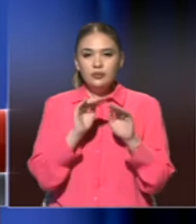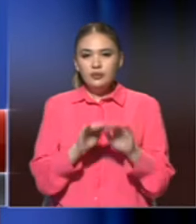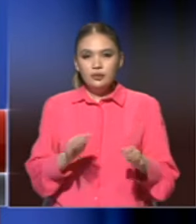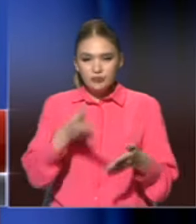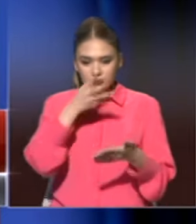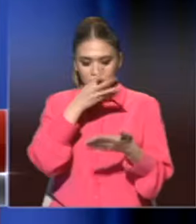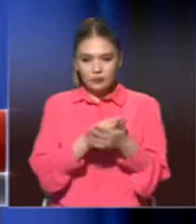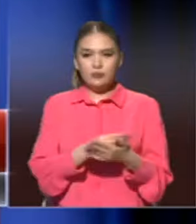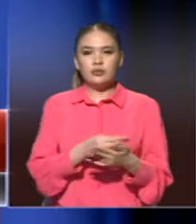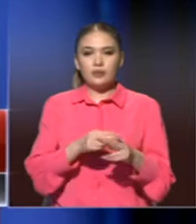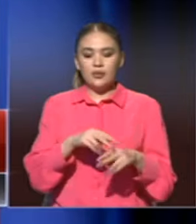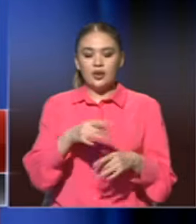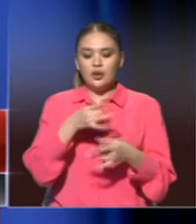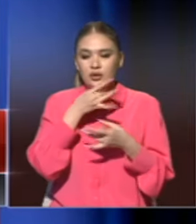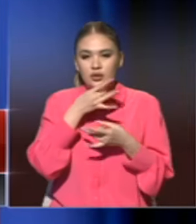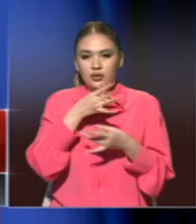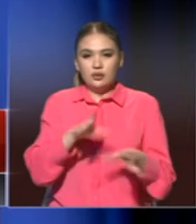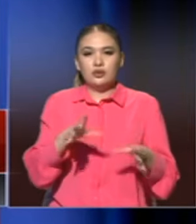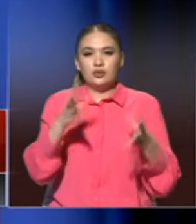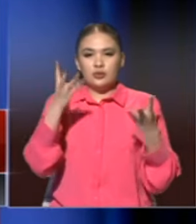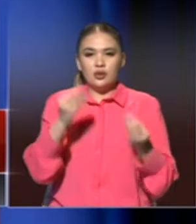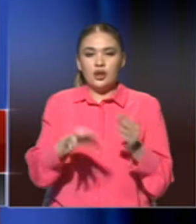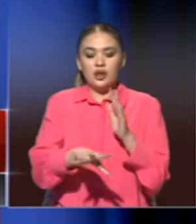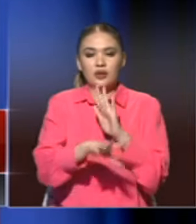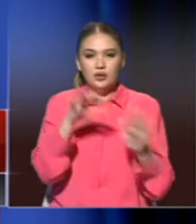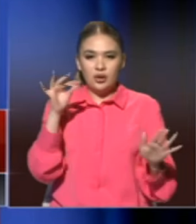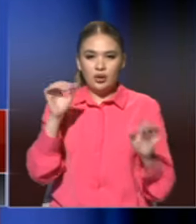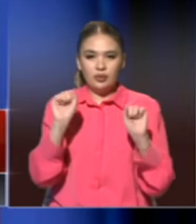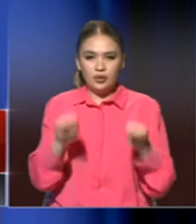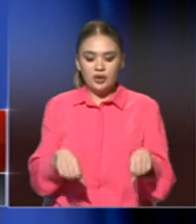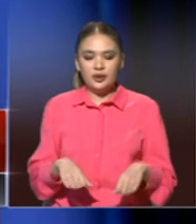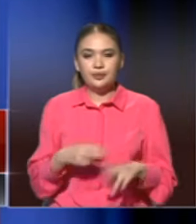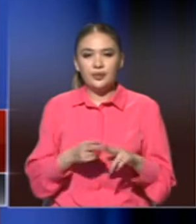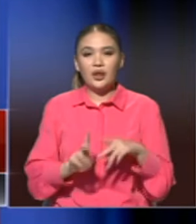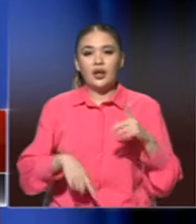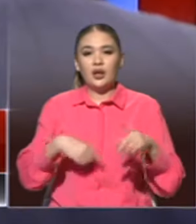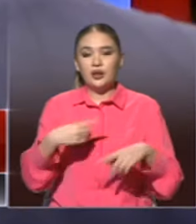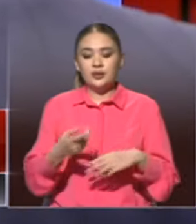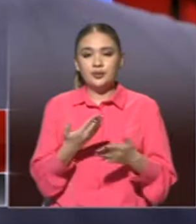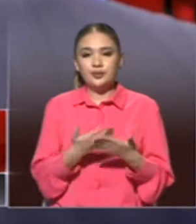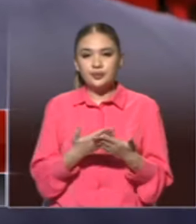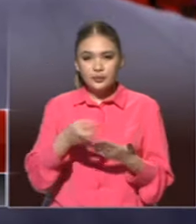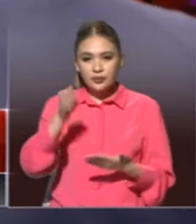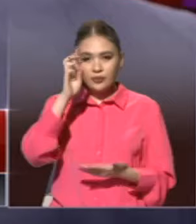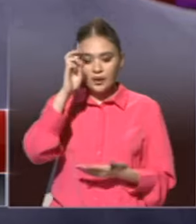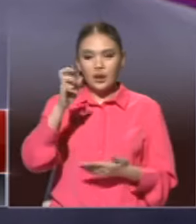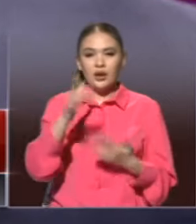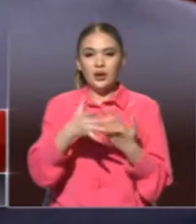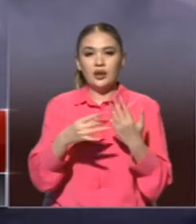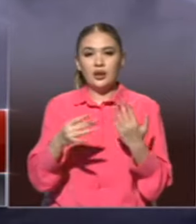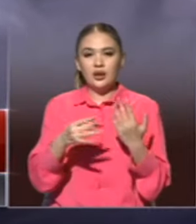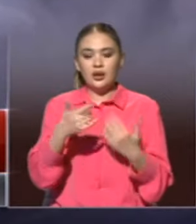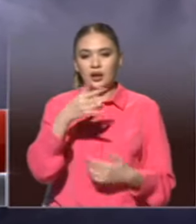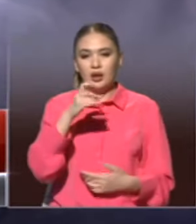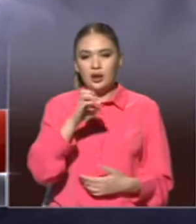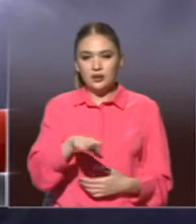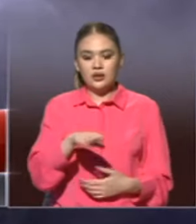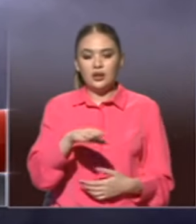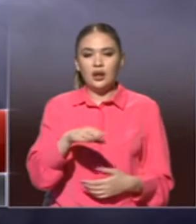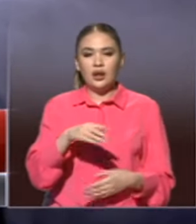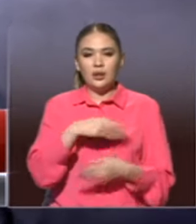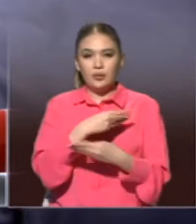қалаған күндеріне ұлттық бірыңғай тестілеуді тапсыруға тіркелді. Келесі мәселе, мемлекеттік білім беру грантының 20% квоталық